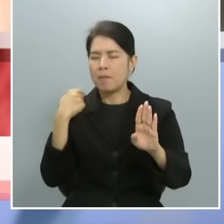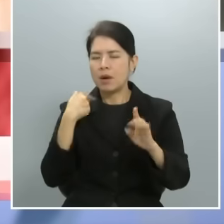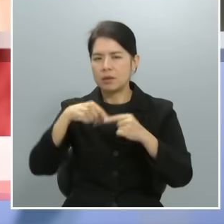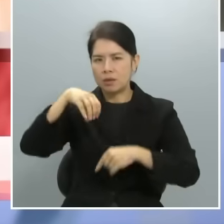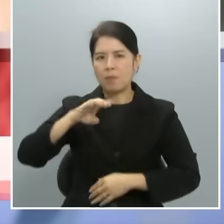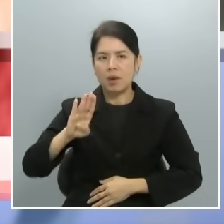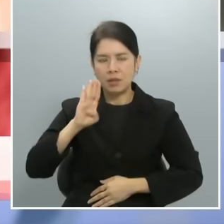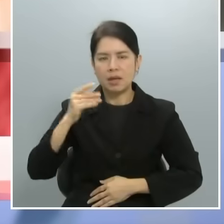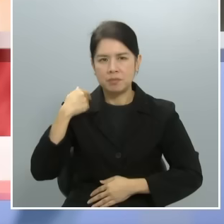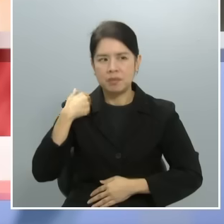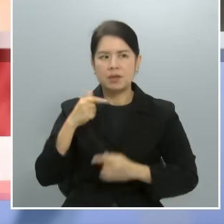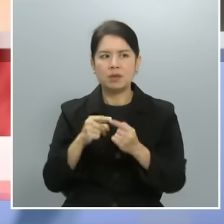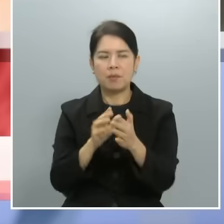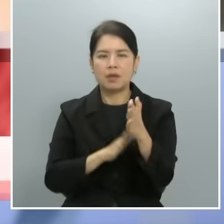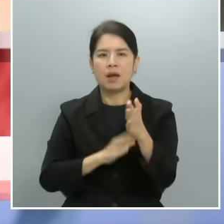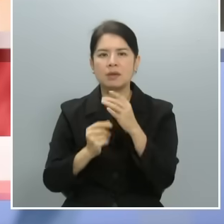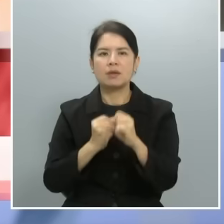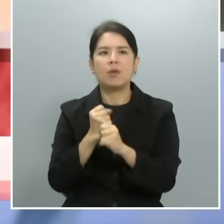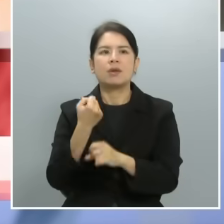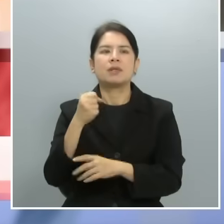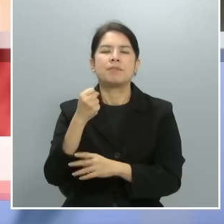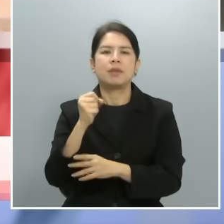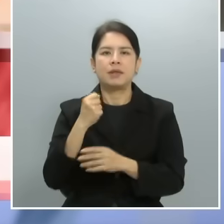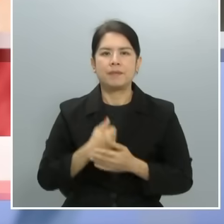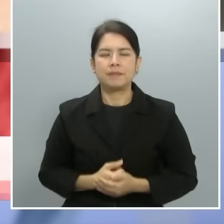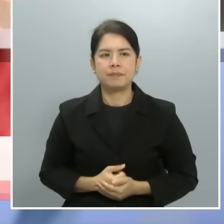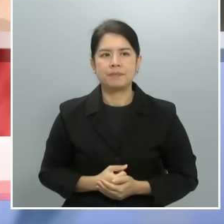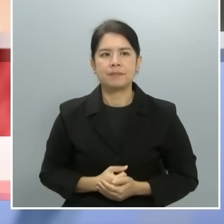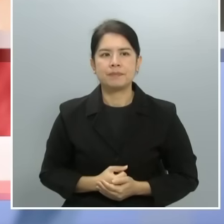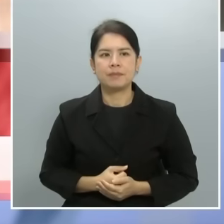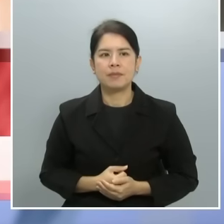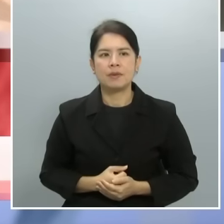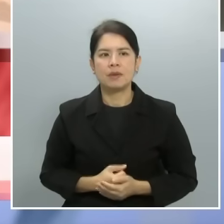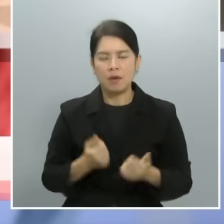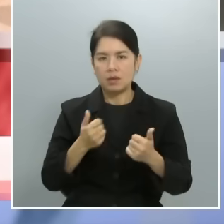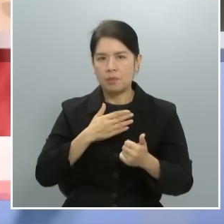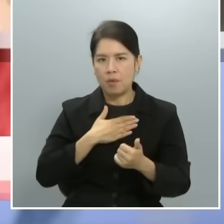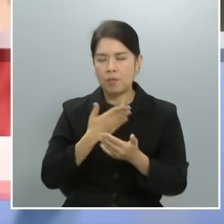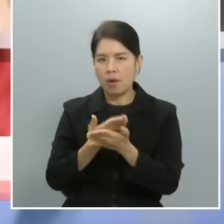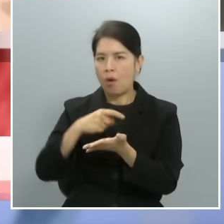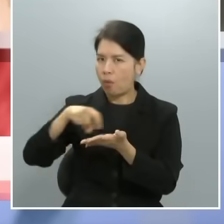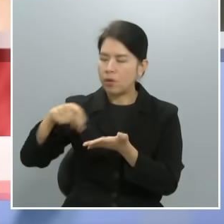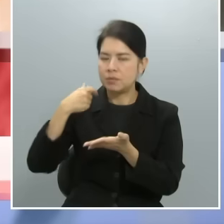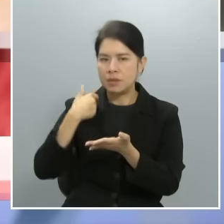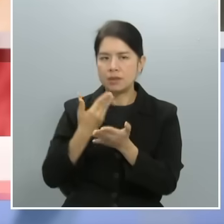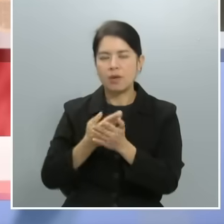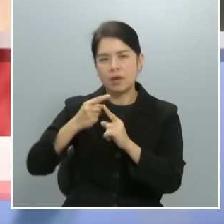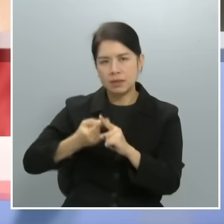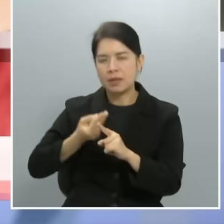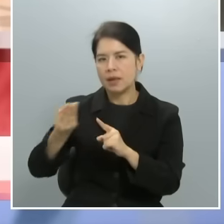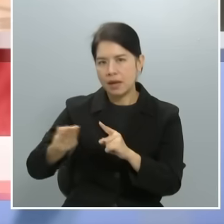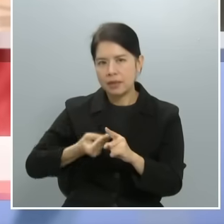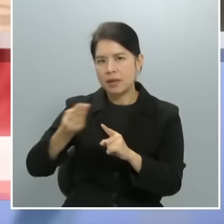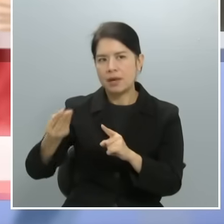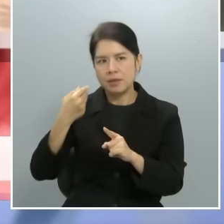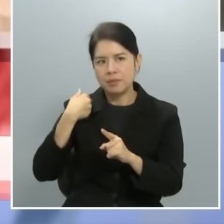งินเดือนผม ให้เดือนละประมาณ เดือนละ70,000เองทุกเดือนนี่ผมต้องให้เขานะปีนึงมาเอาไป10 ล้าน